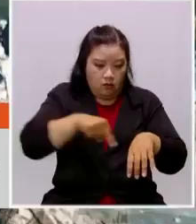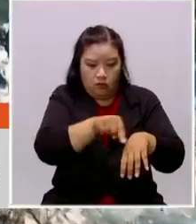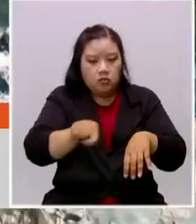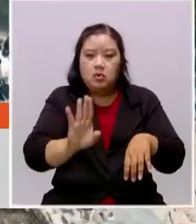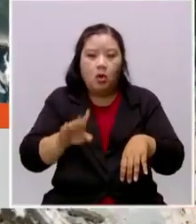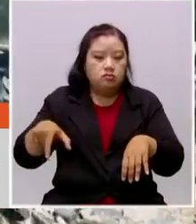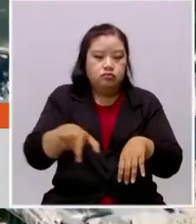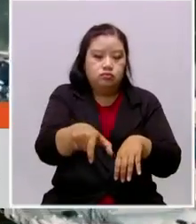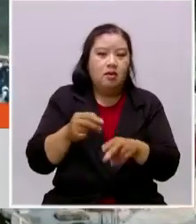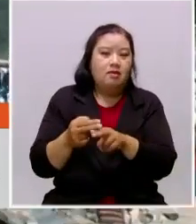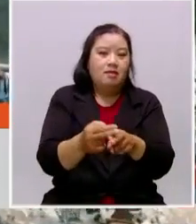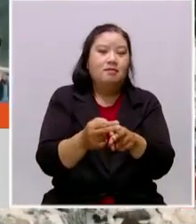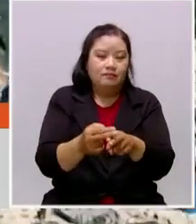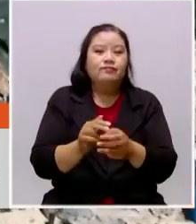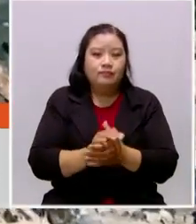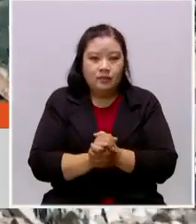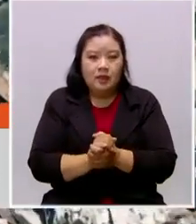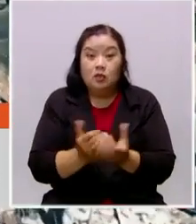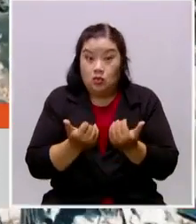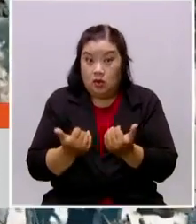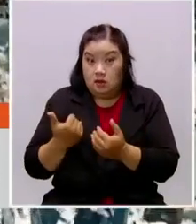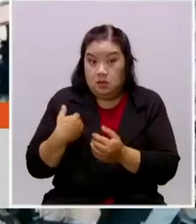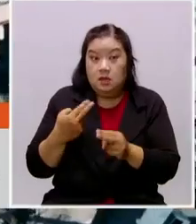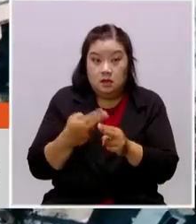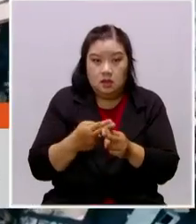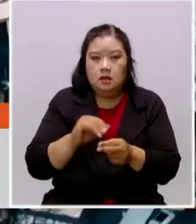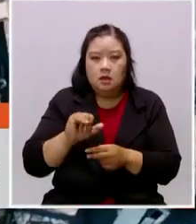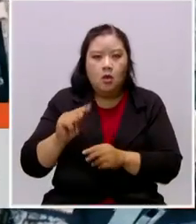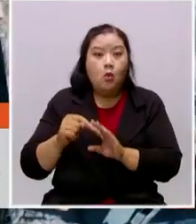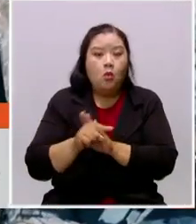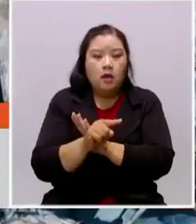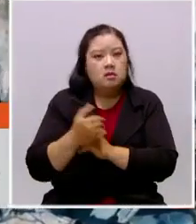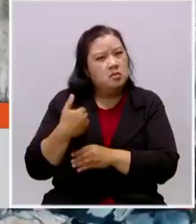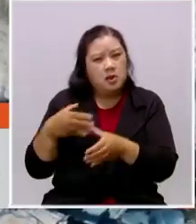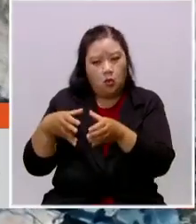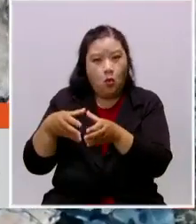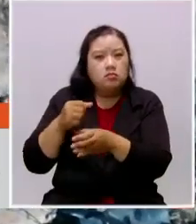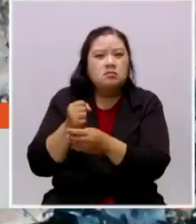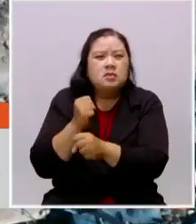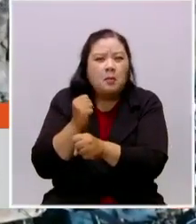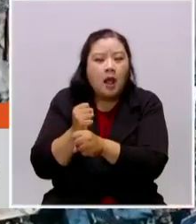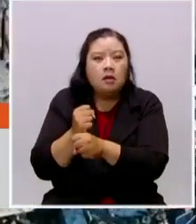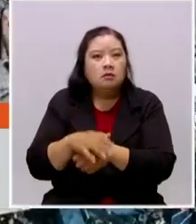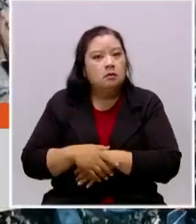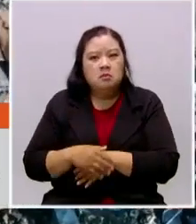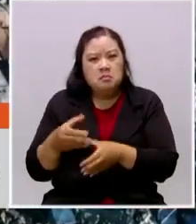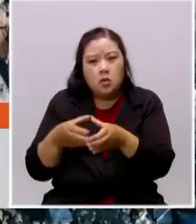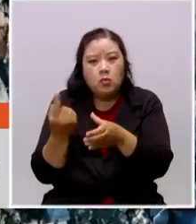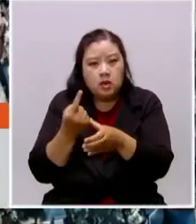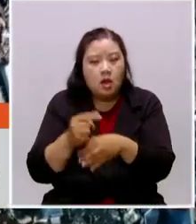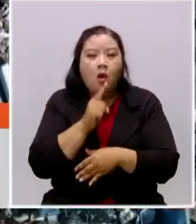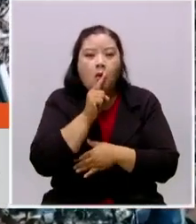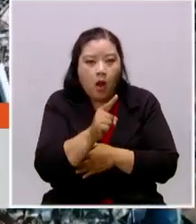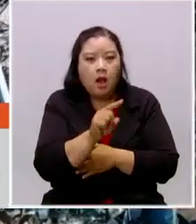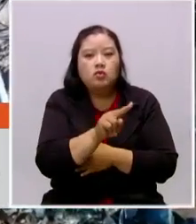ทางด้านไท helmetครับครับที่เกือบจะเป็นกลุ่มเดียวนะครับที่ปฏิบัติการค้นหาและกู้ภัยในซีเรียตำหนิสหประชาชาติหรือว่า